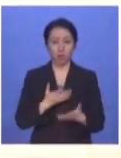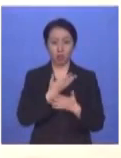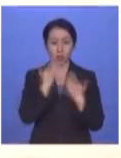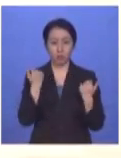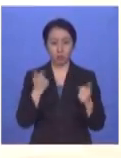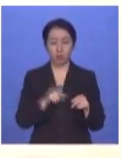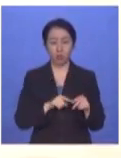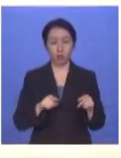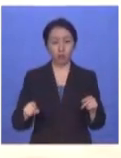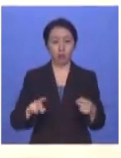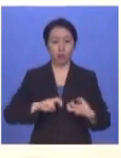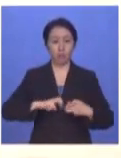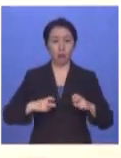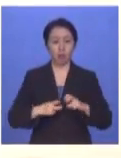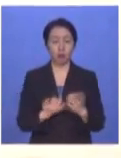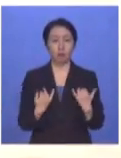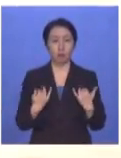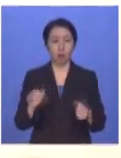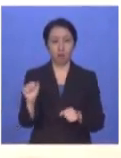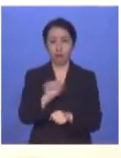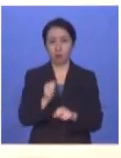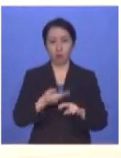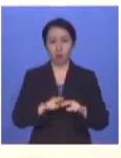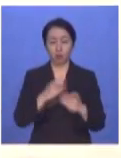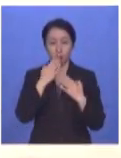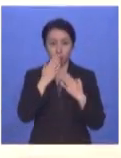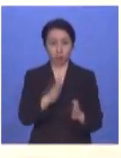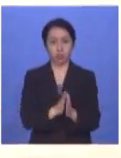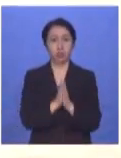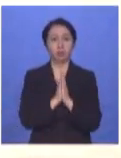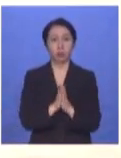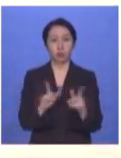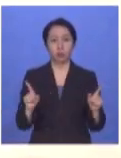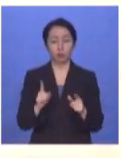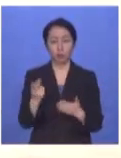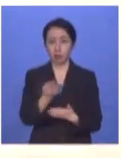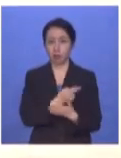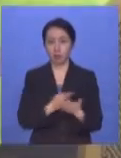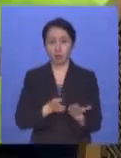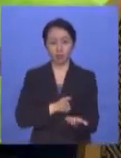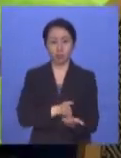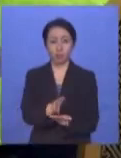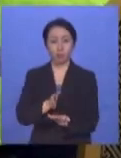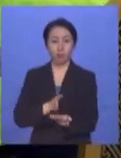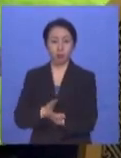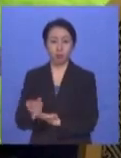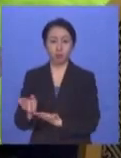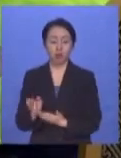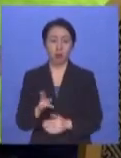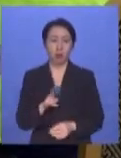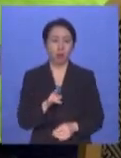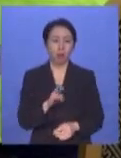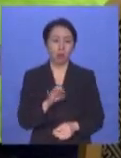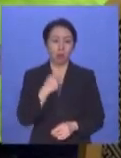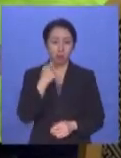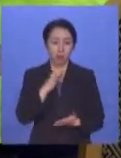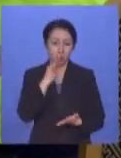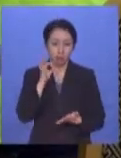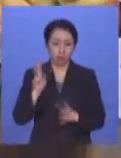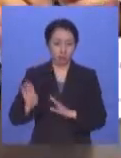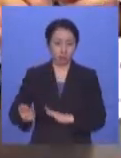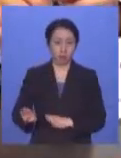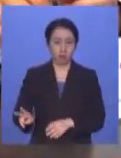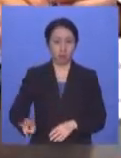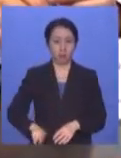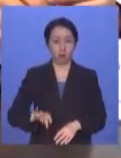Отсутствие разметки создает проблемы для водителей. Поэтому я обращаюсь с просьбой, чтобы они нарисовали эти полосы. На вопрос Жаната Мухамеджанова ответил